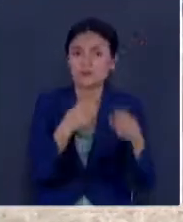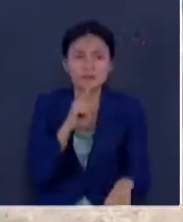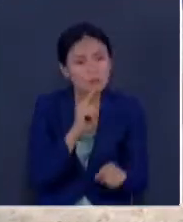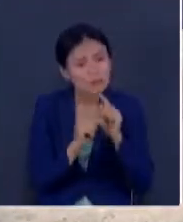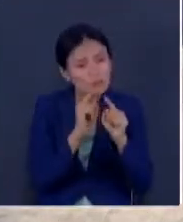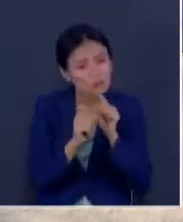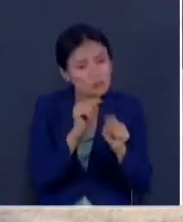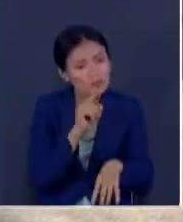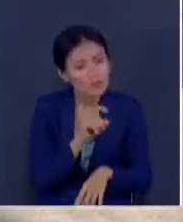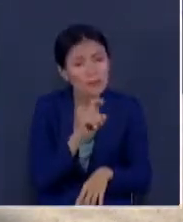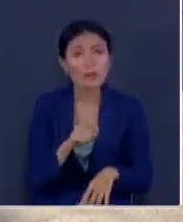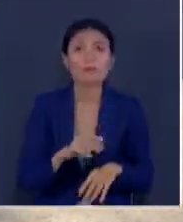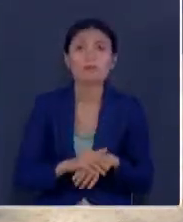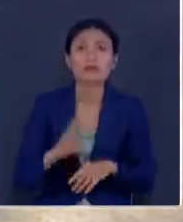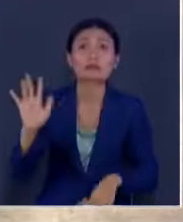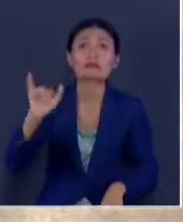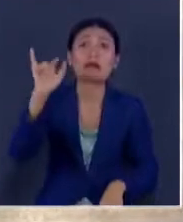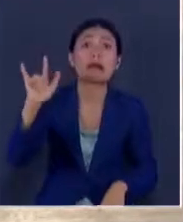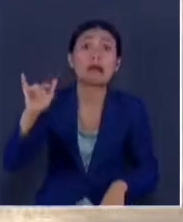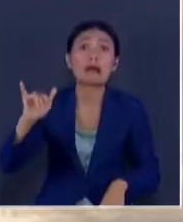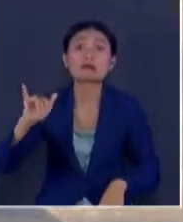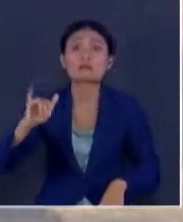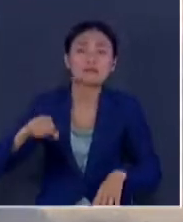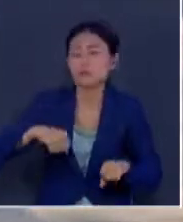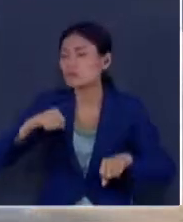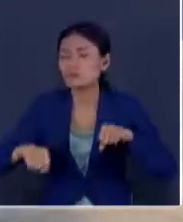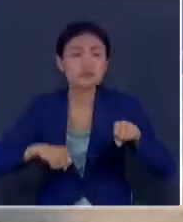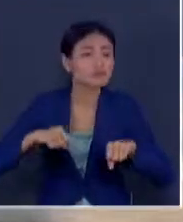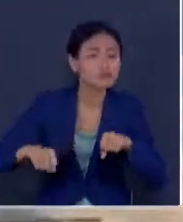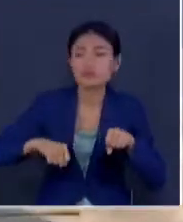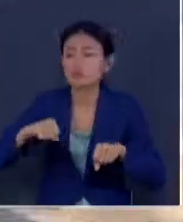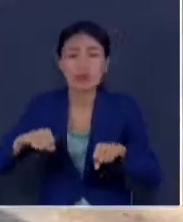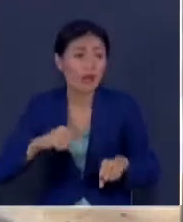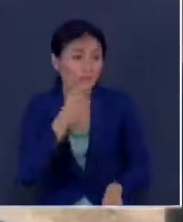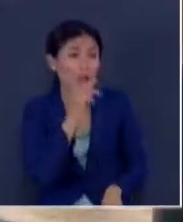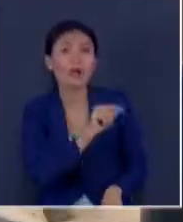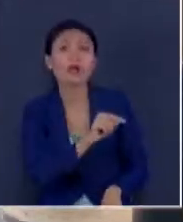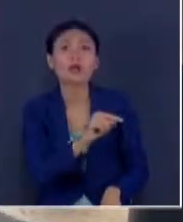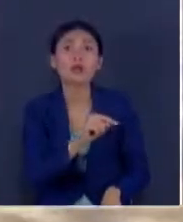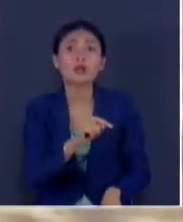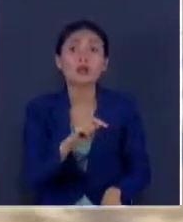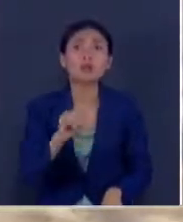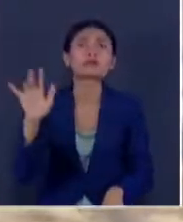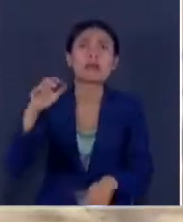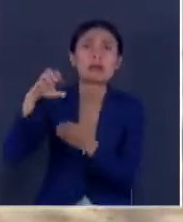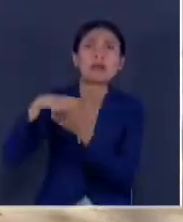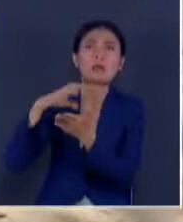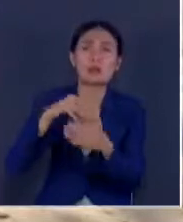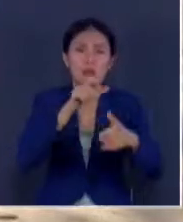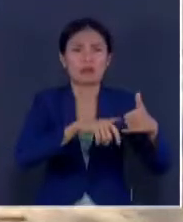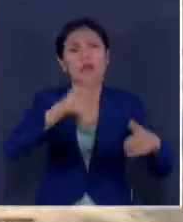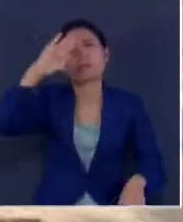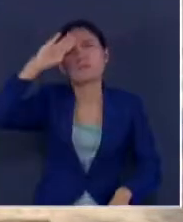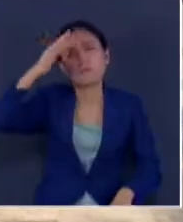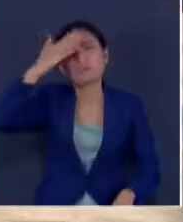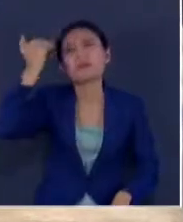คุยสักพักนะคะญาติของคุณตาก็ได้ขี่รถจักรยานออกมาตามหากระทั่งทราบว่าคุณตามีอาการป่วยเป็นอัลไซเมอร์ค่ะได้เดินออก